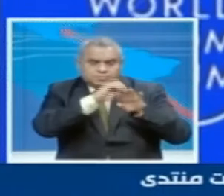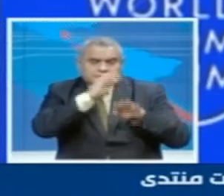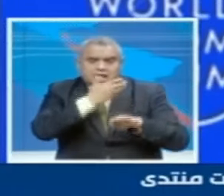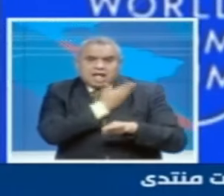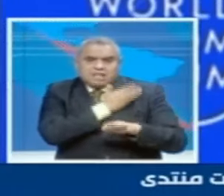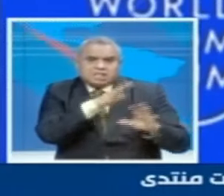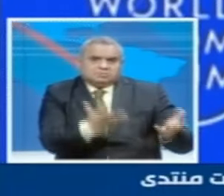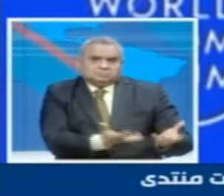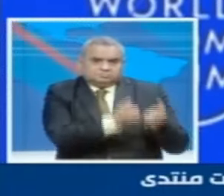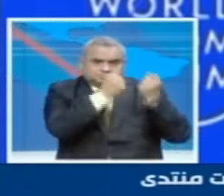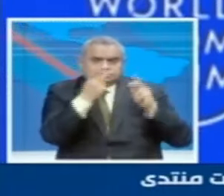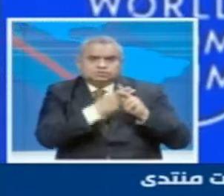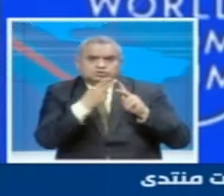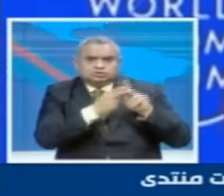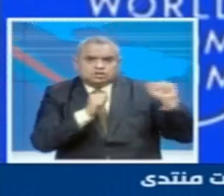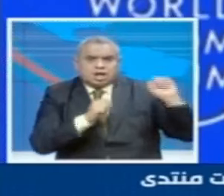القطاع.